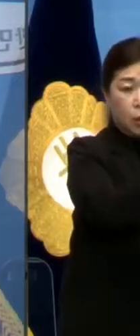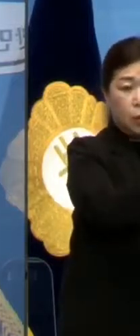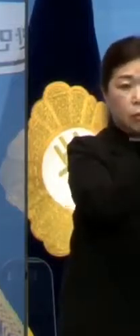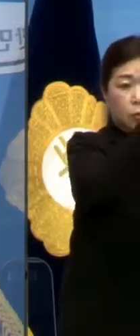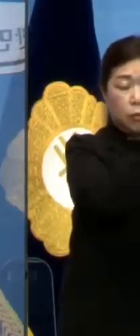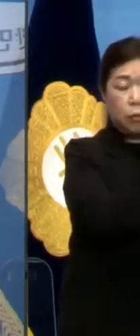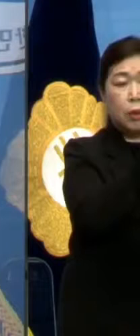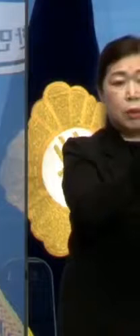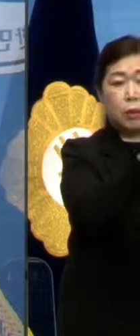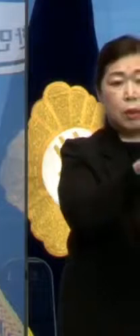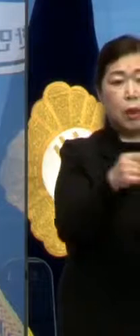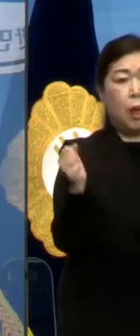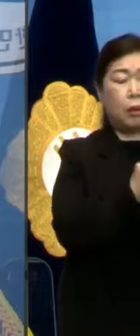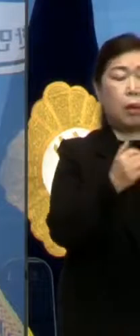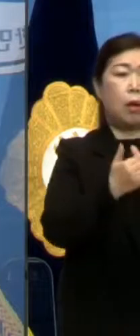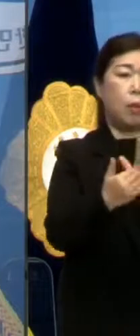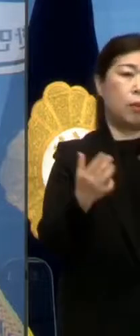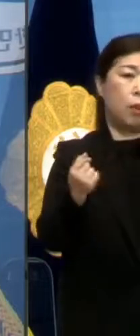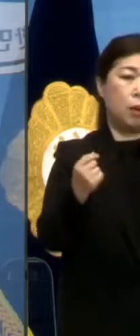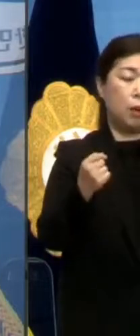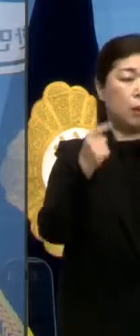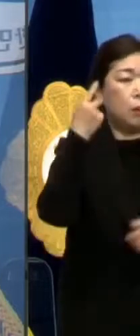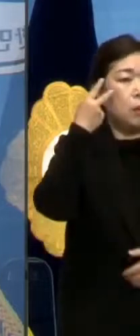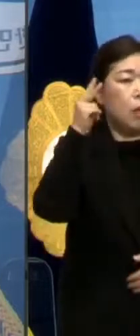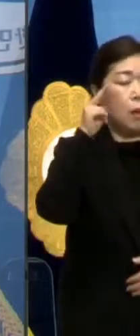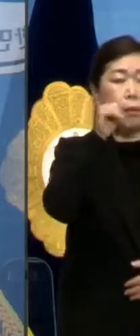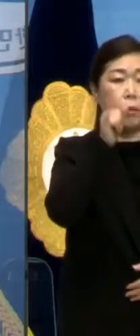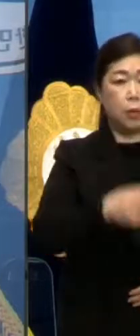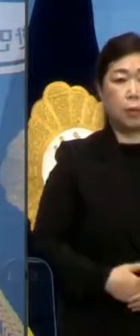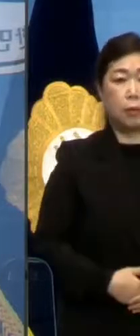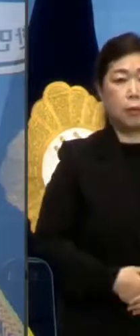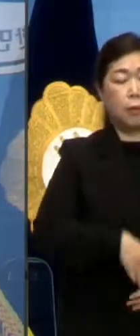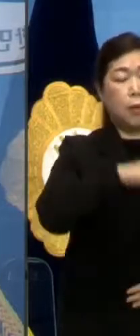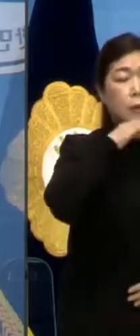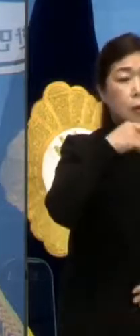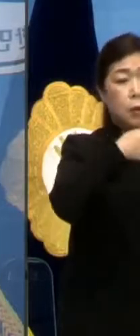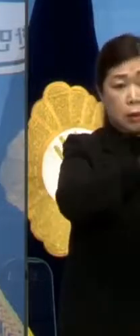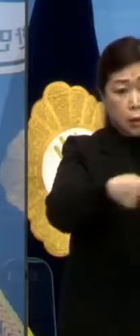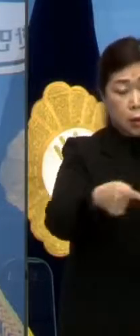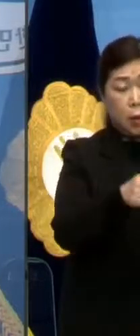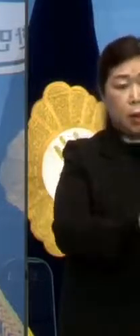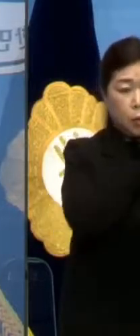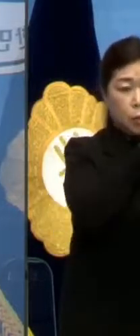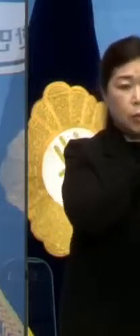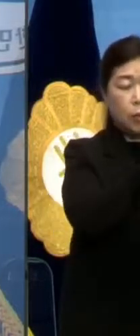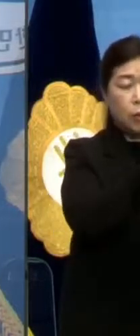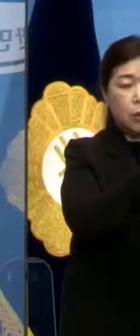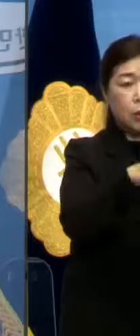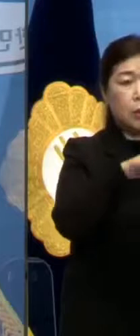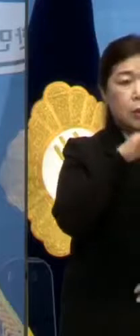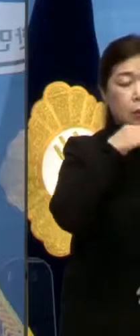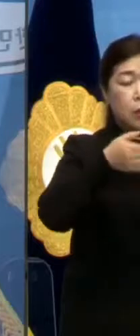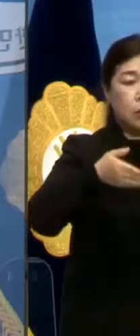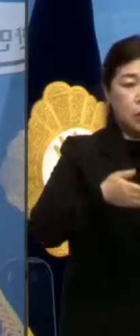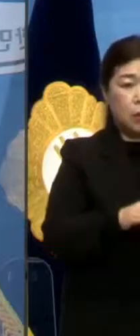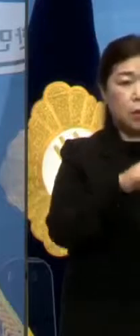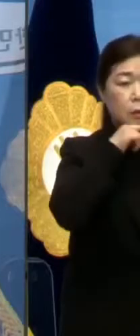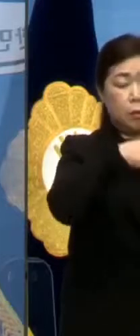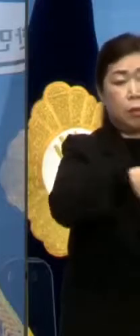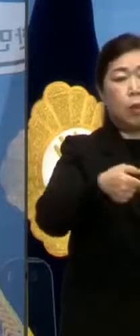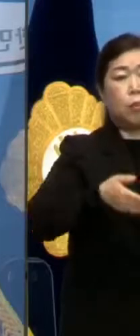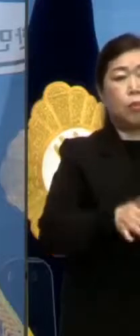계십니다. 반문합니다. 친생 부모의 학대에 의해 60명의 정인이가 생을 마감할